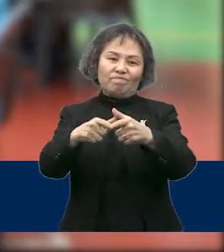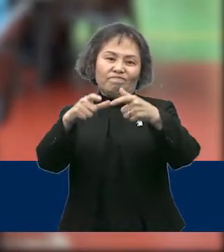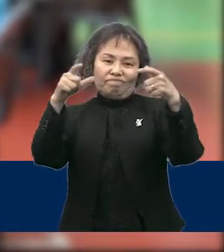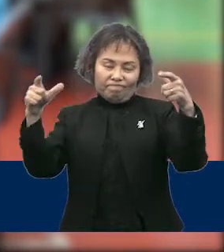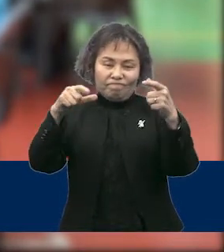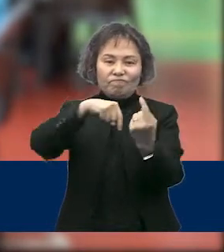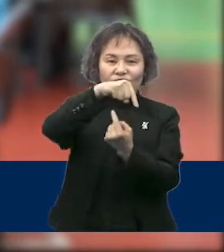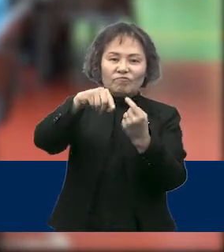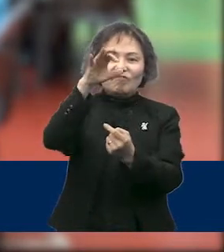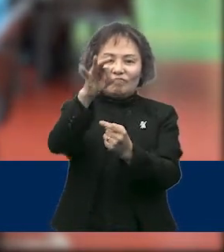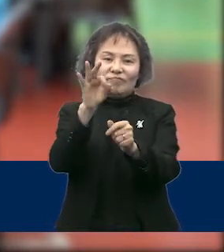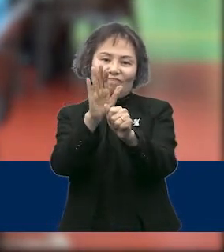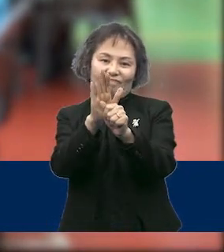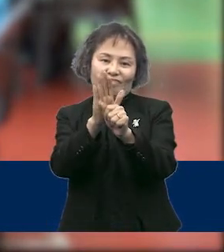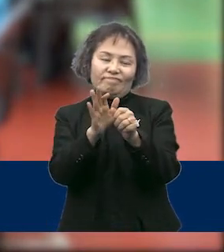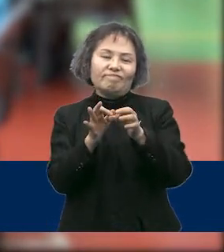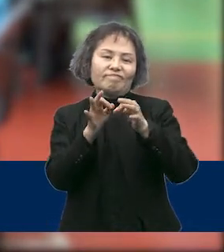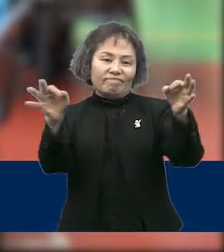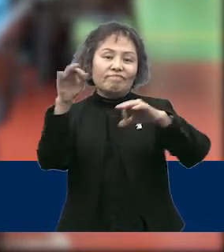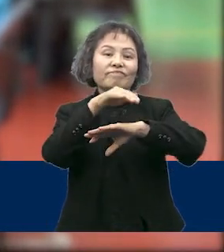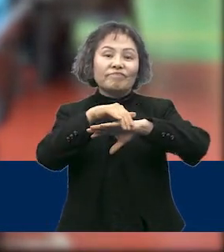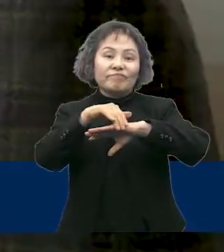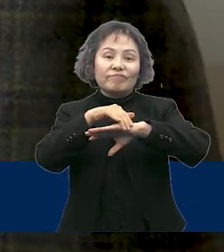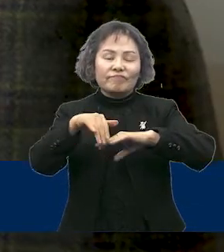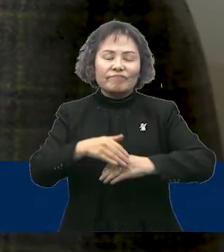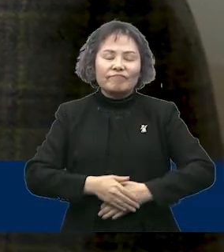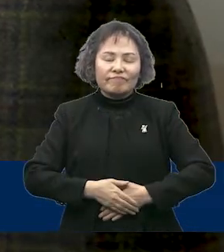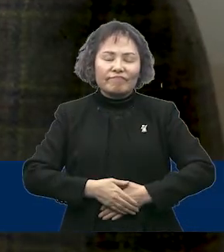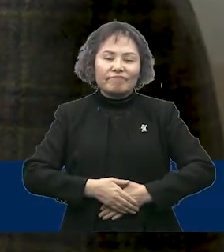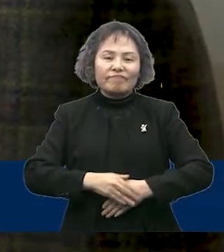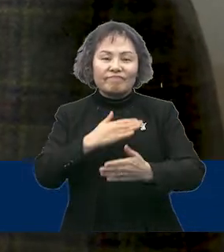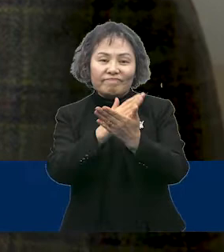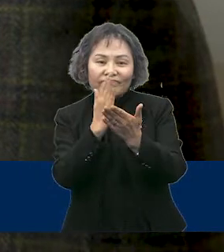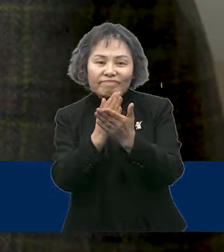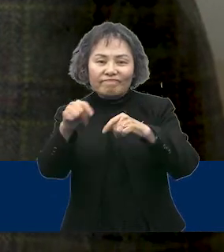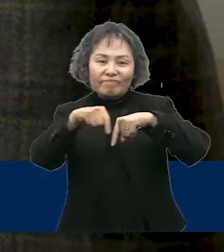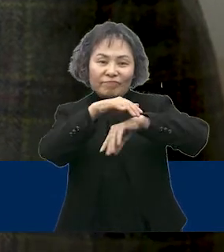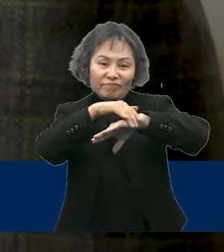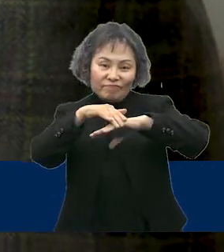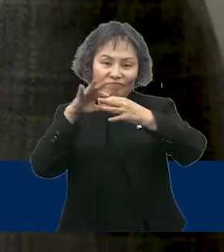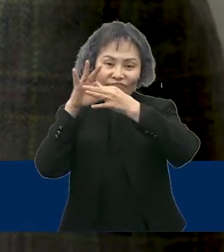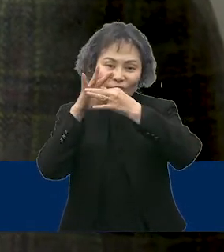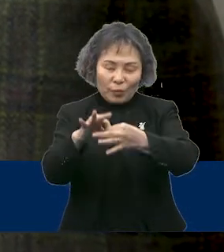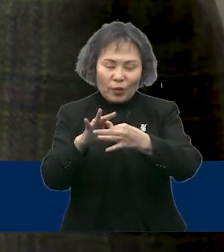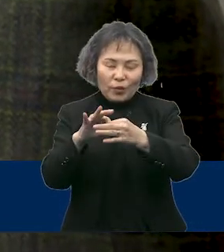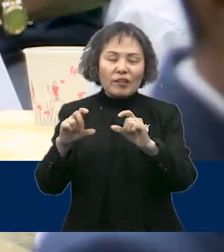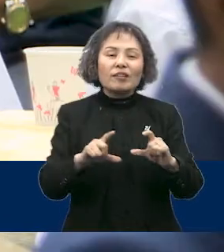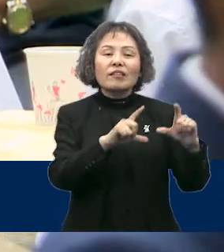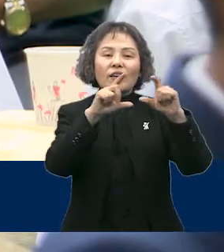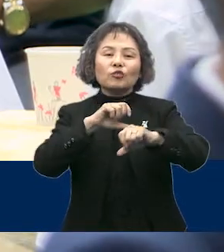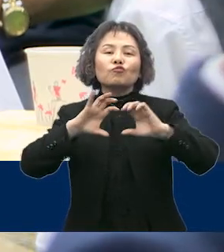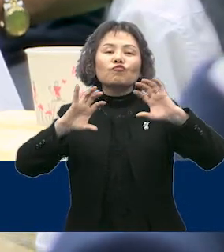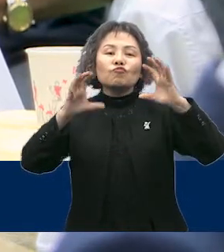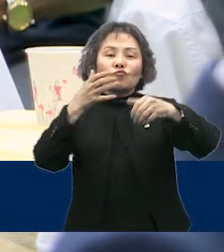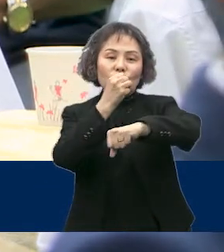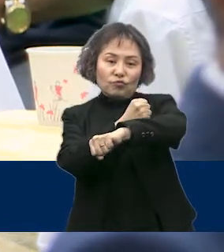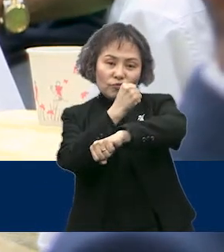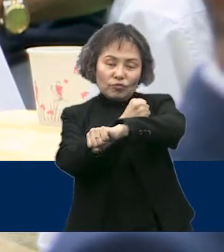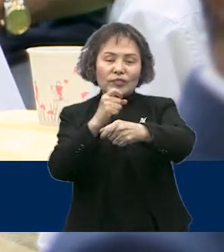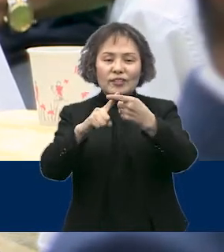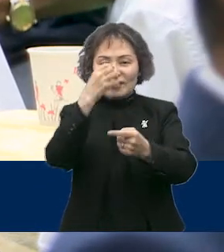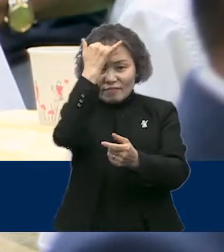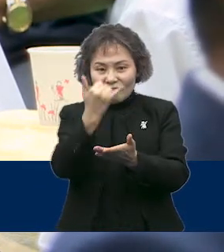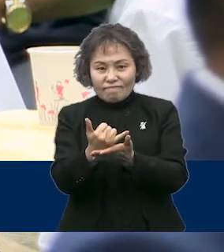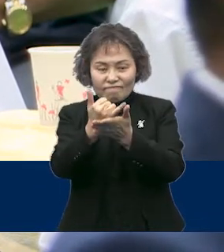5000여 만원을 운영비로 지급할 예정입니다 고는 다양한 정책을 통해 지역에 거주하는 국가유공자에 대한